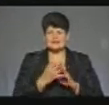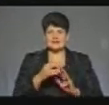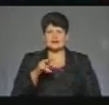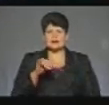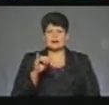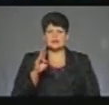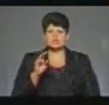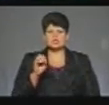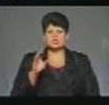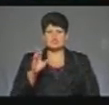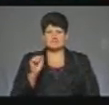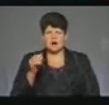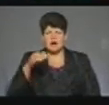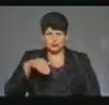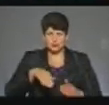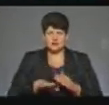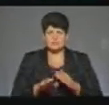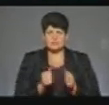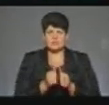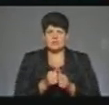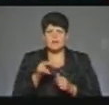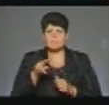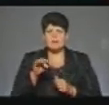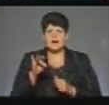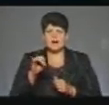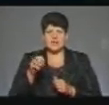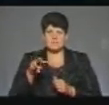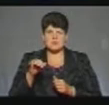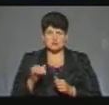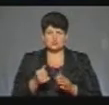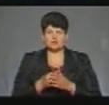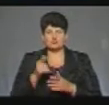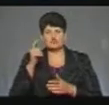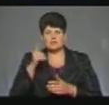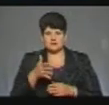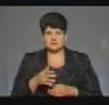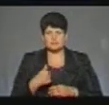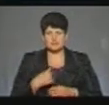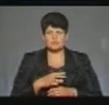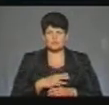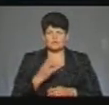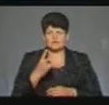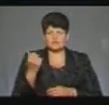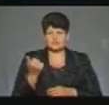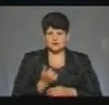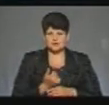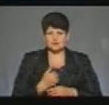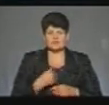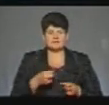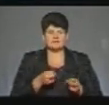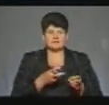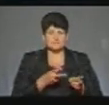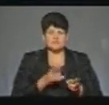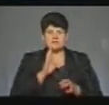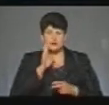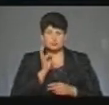Ліщева Долічні, що неподалік Перемишля, до Чорткова. Було мені рівно дві неділі, як нас виселили.